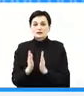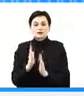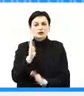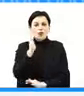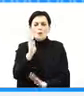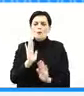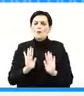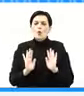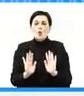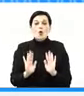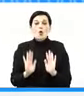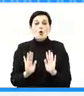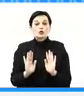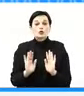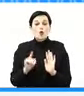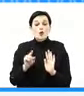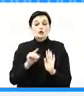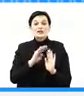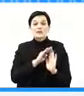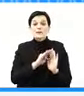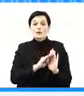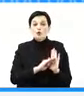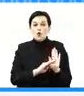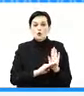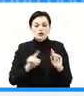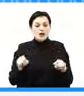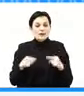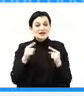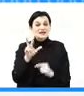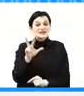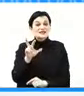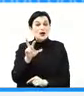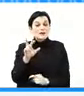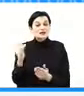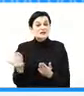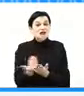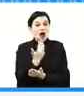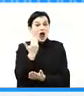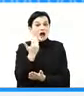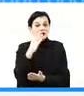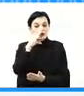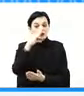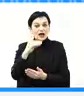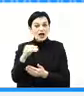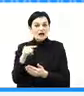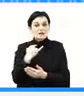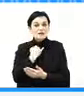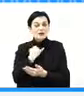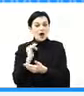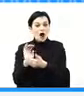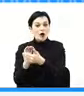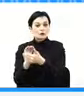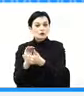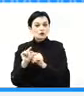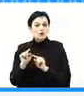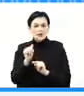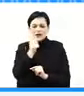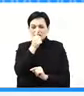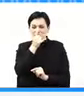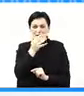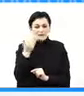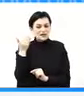მოხდება მხოლოდ ამ პროგრამის განხორციელება 300 ახალ მიკროავტობუსზე, რომელიც რამდენიმე თვის